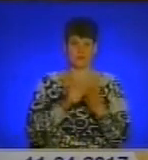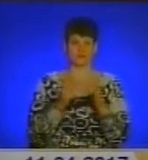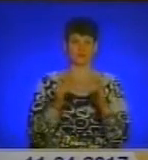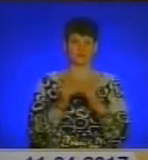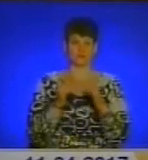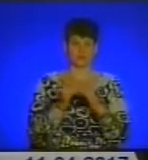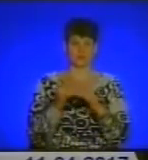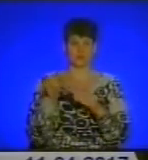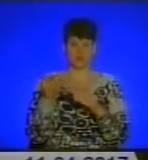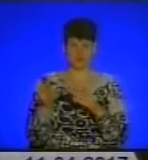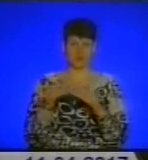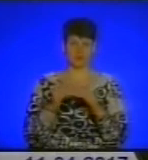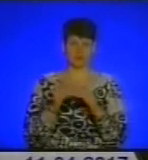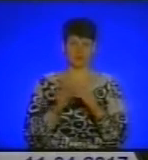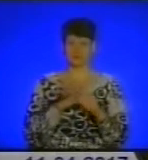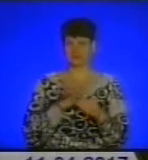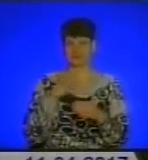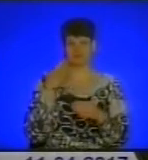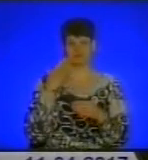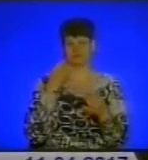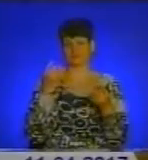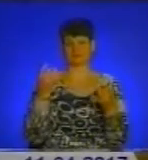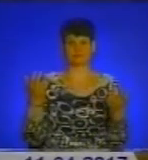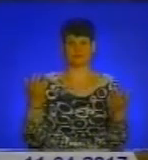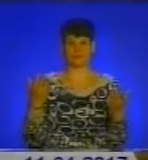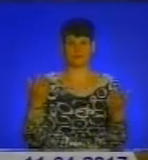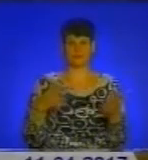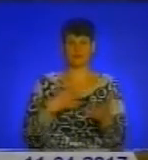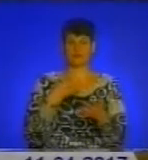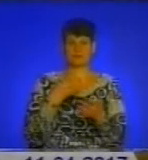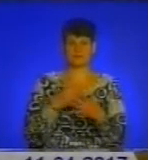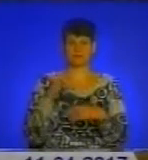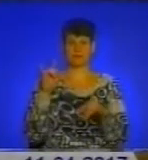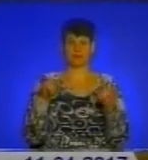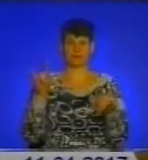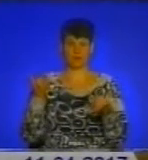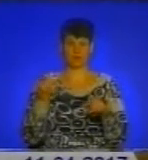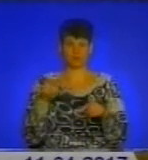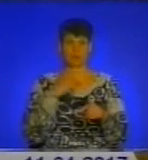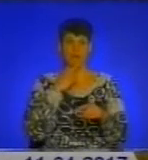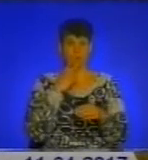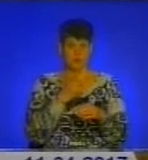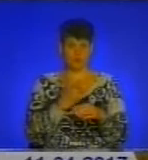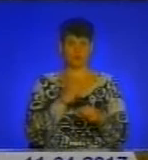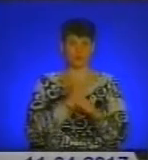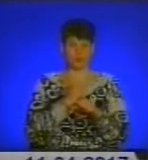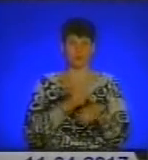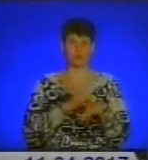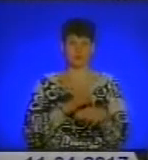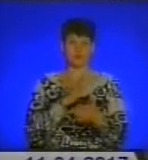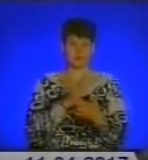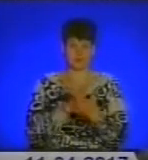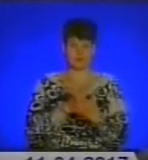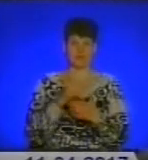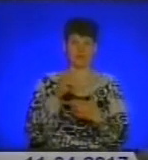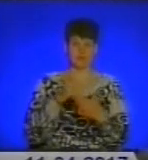з квартир цього будинку було б дуже просто. Бо зі своїх вікон мешканці бачать, що роботи ведуться і переконані,